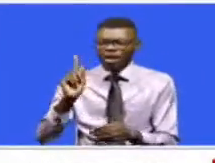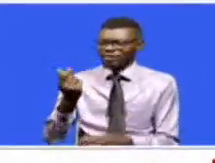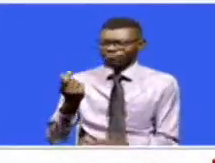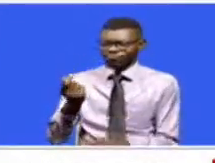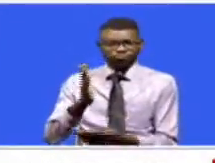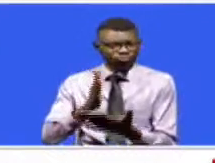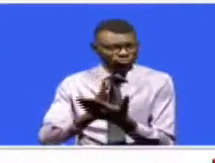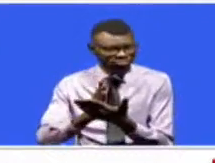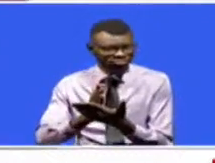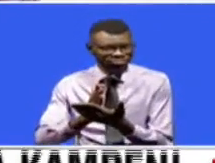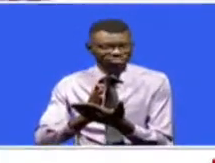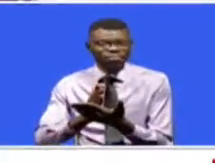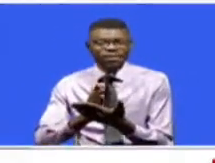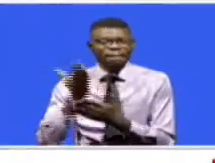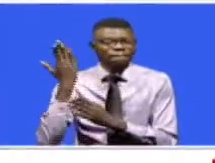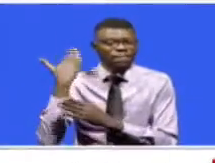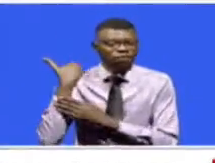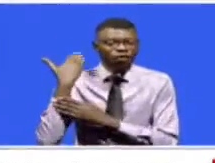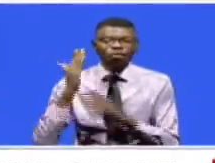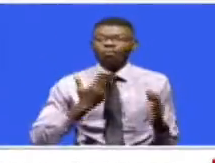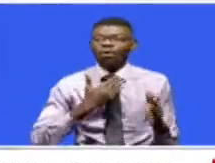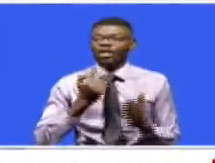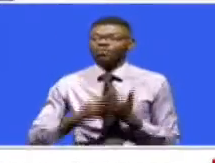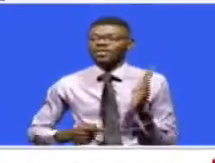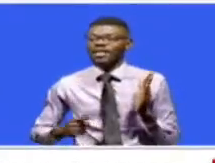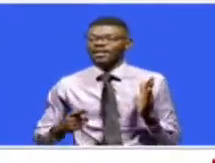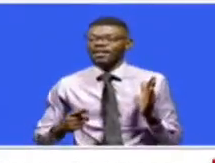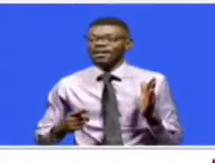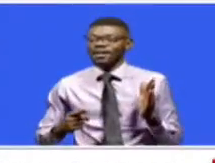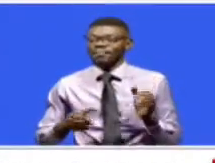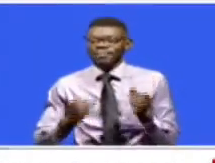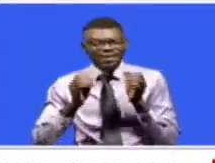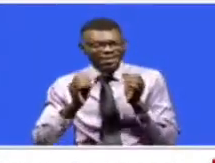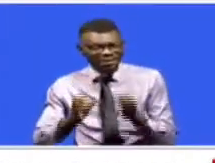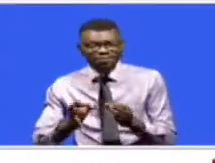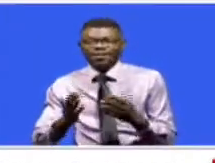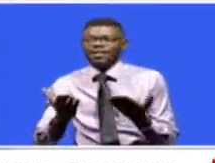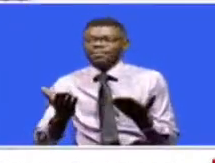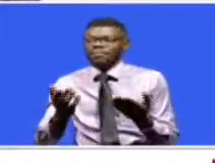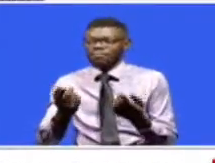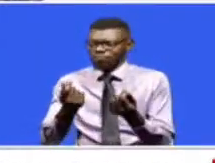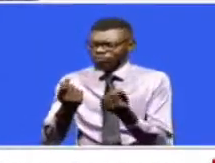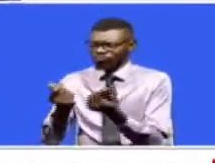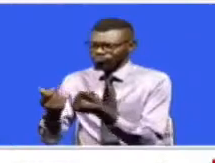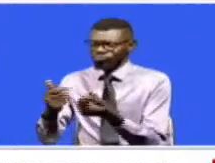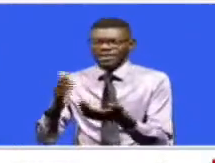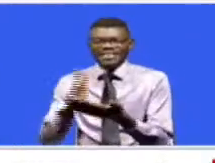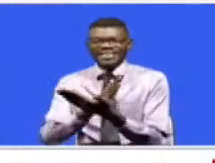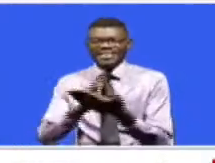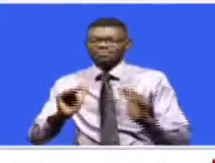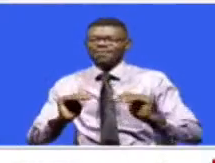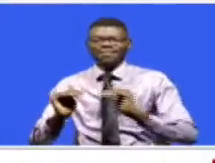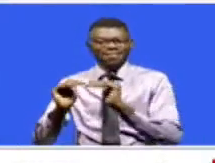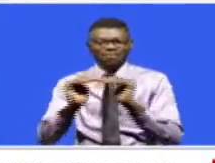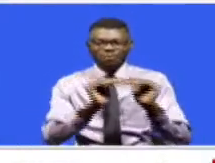Sivyo? Tulikuwa tunataka kuona kama kuna uhaki kwa ugavi ya rasilimali wetu.